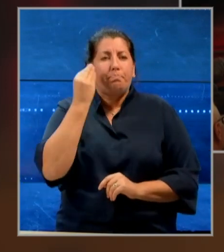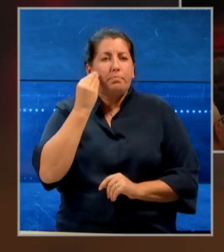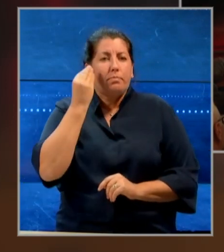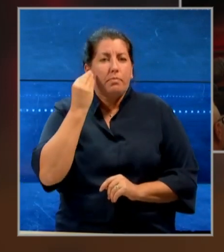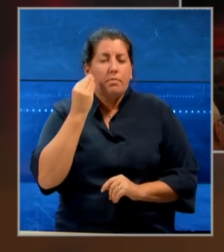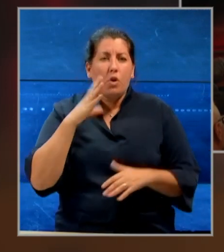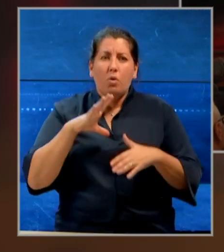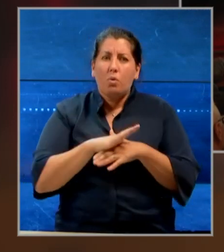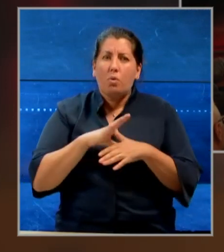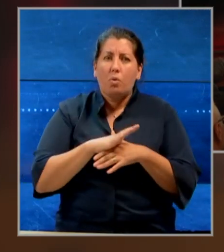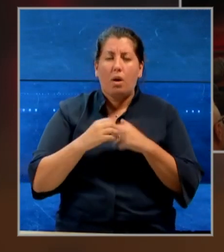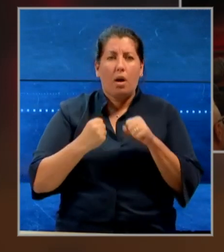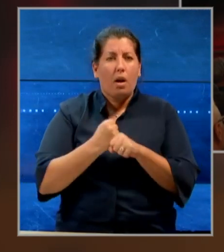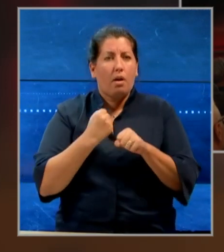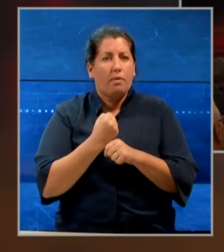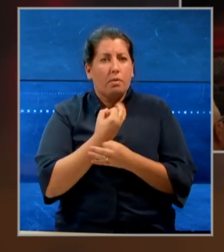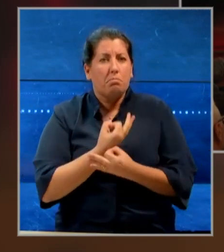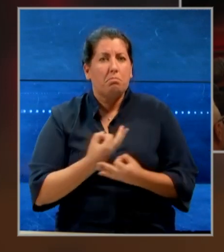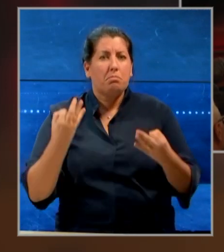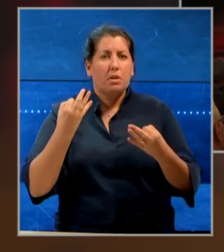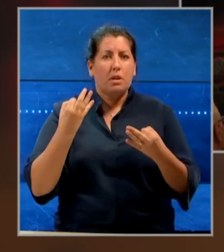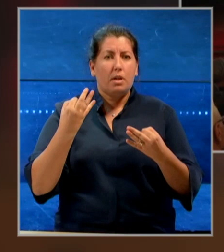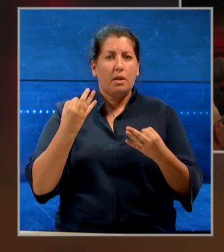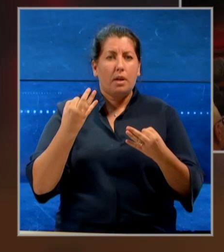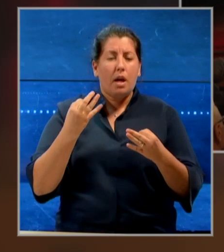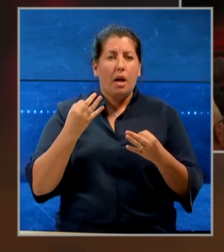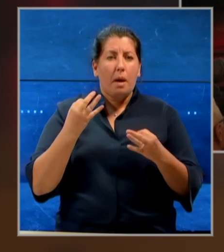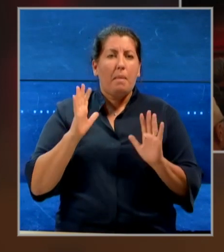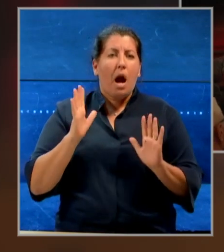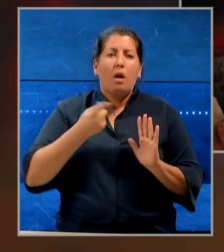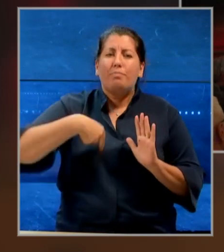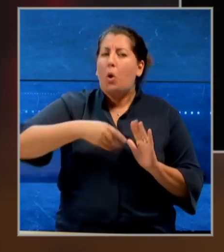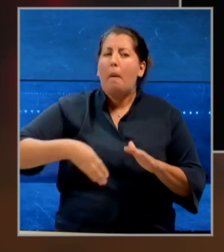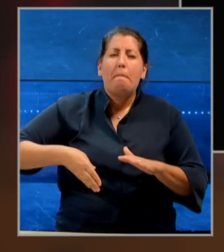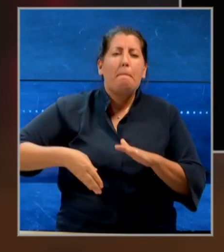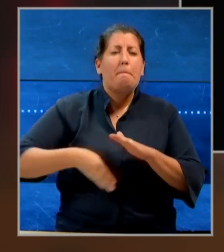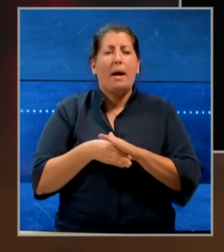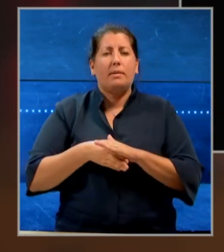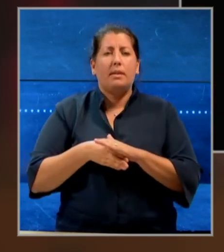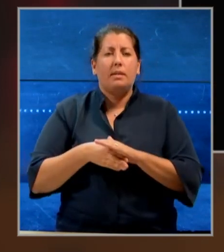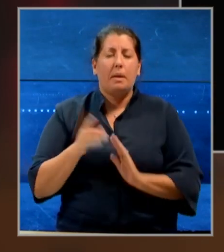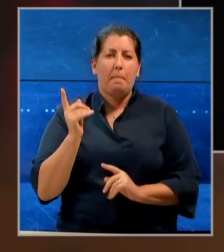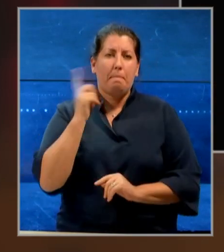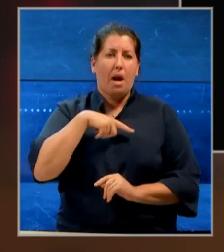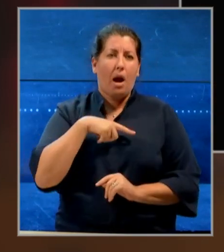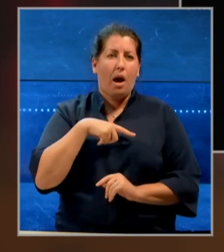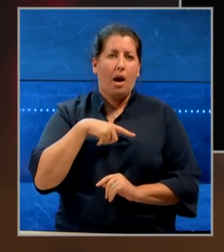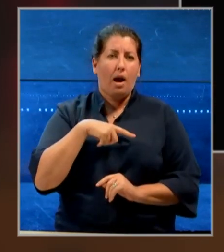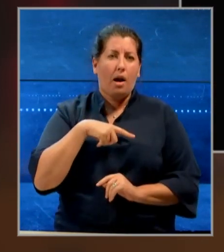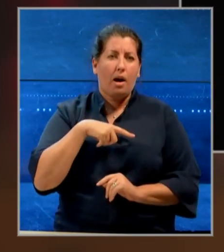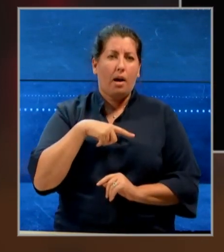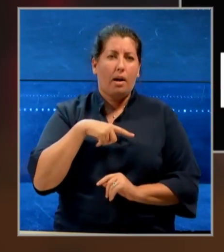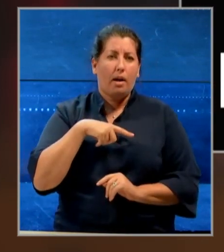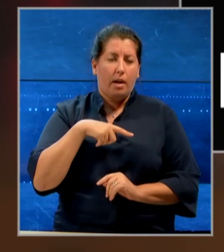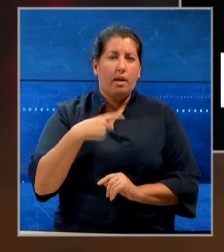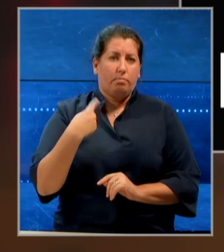non ottimo, se non buono, diciamo. Però purtroppo siamo partiti male e dopo rimettersi in carreggiata non era così